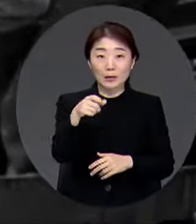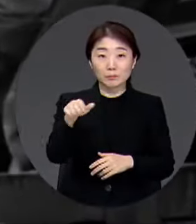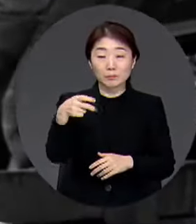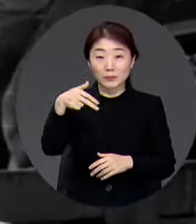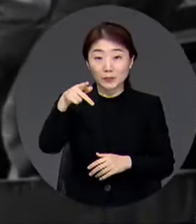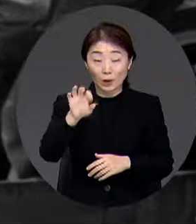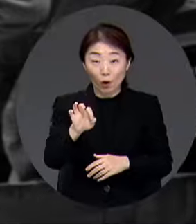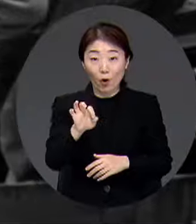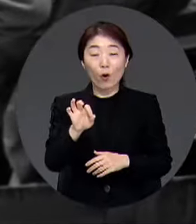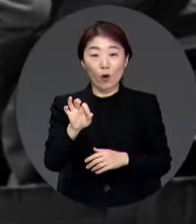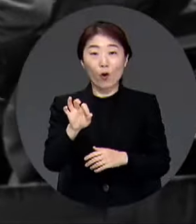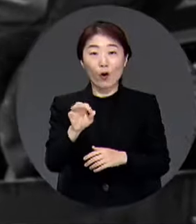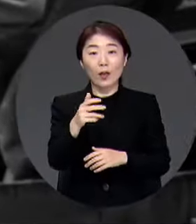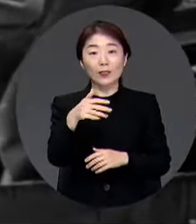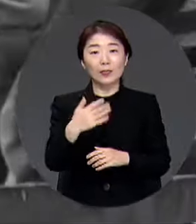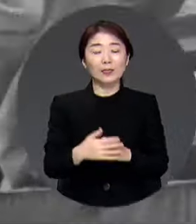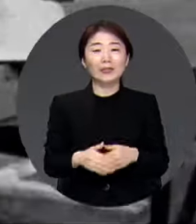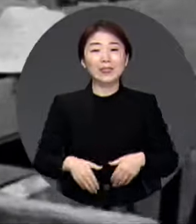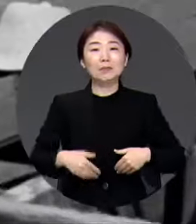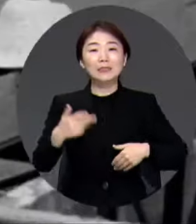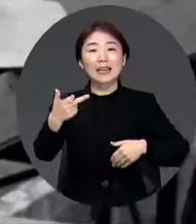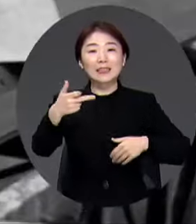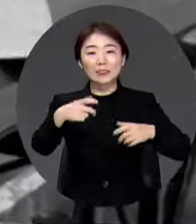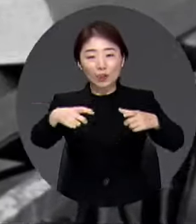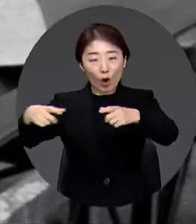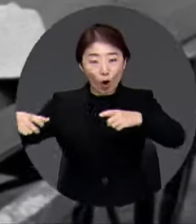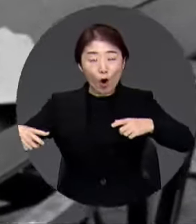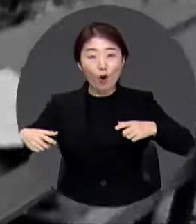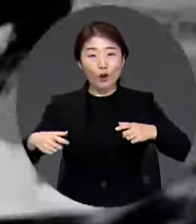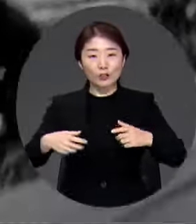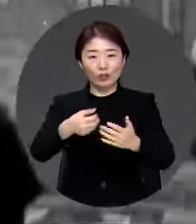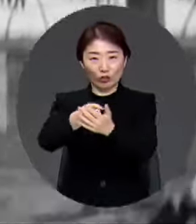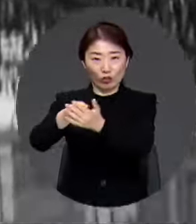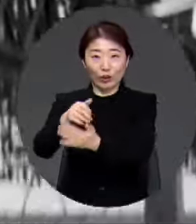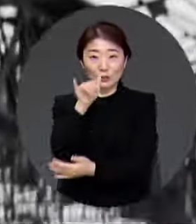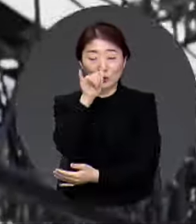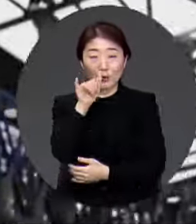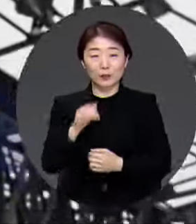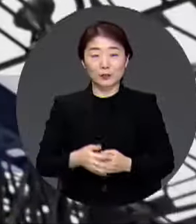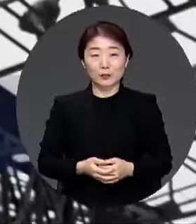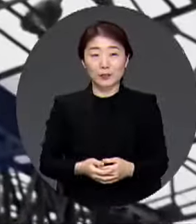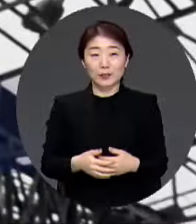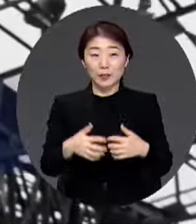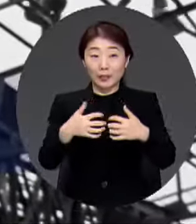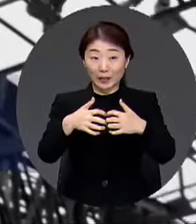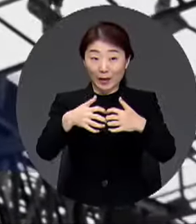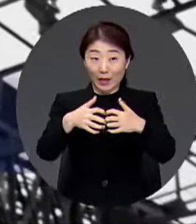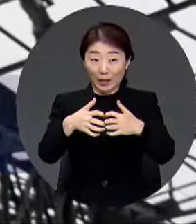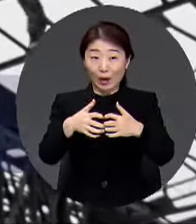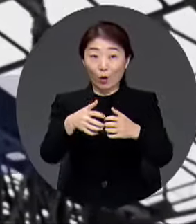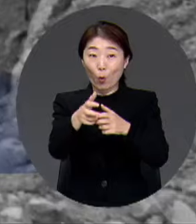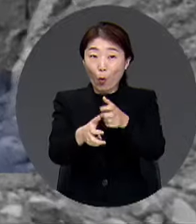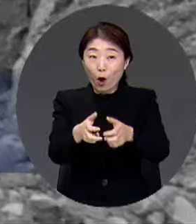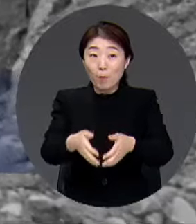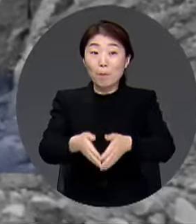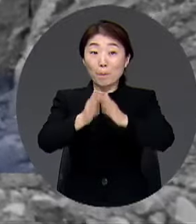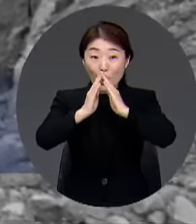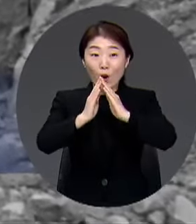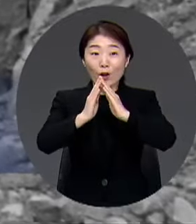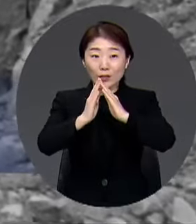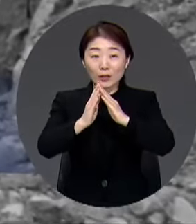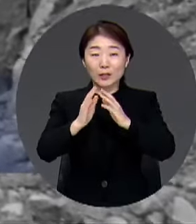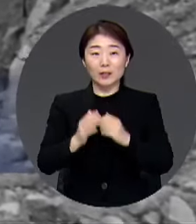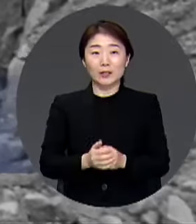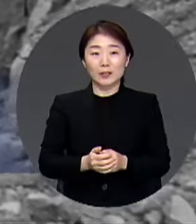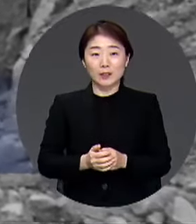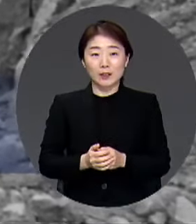남상동 일대가 산업기지 개발구역으로 지정됐습니다. 기계공업단지를 세우게 된 것은 선인들의 슬기를 오늘에